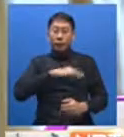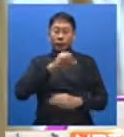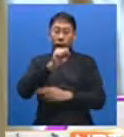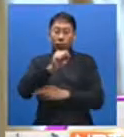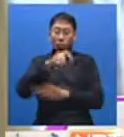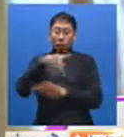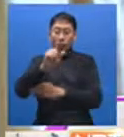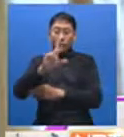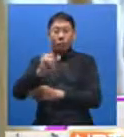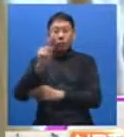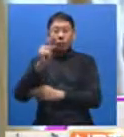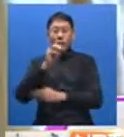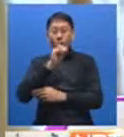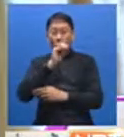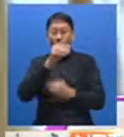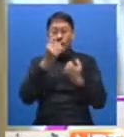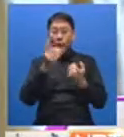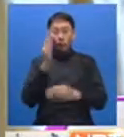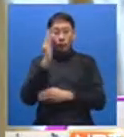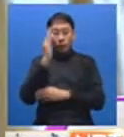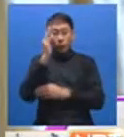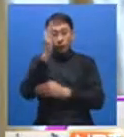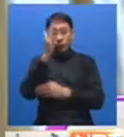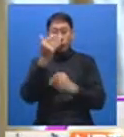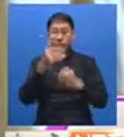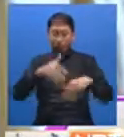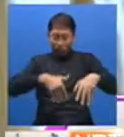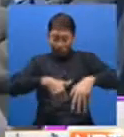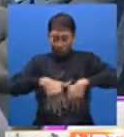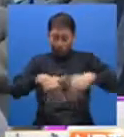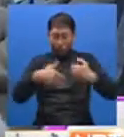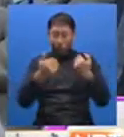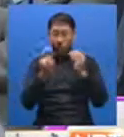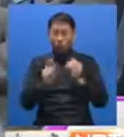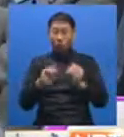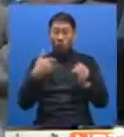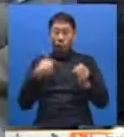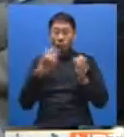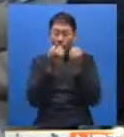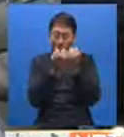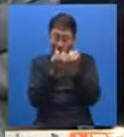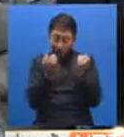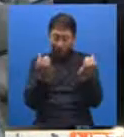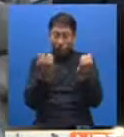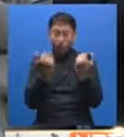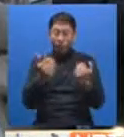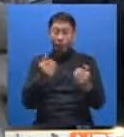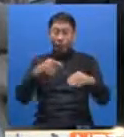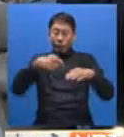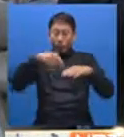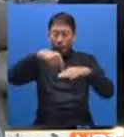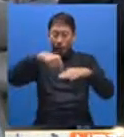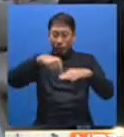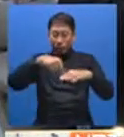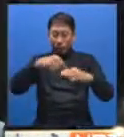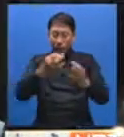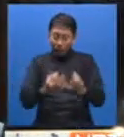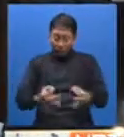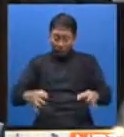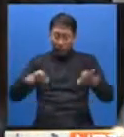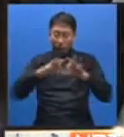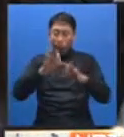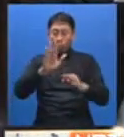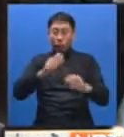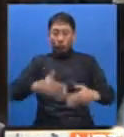ช.เห็นว่าในอนาคตของประเทศไทยประชาชนทุกคนต้องมีหลักจริยธรรมเป็นรากฐานในการดำรงชีวิตเ